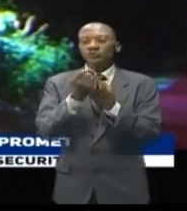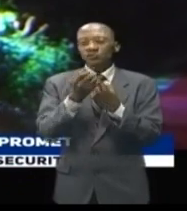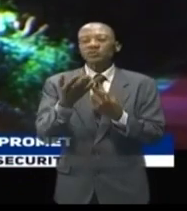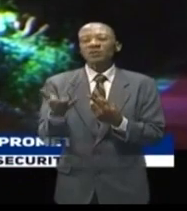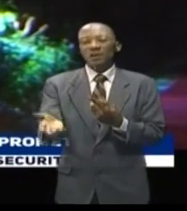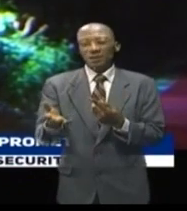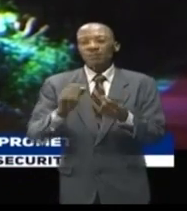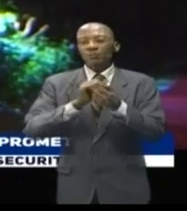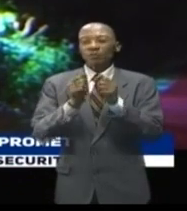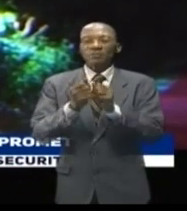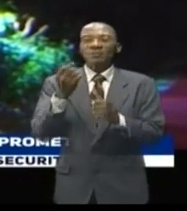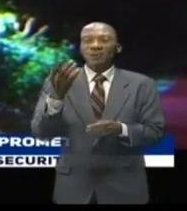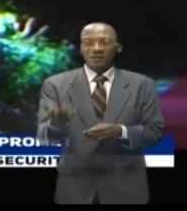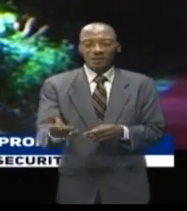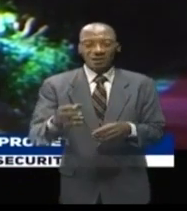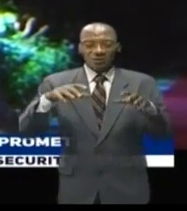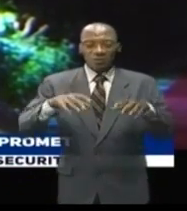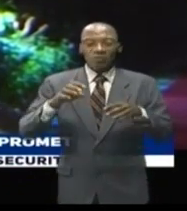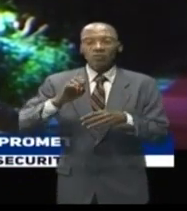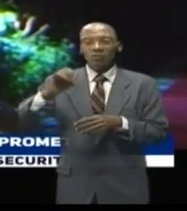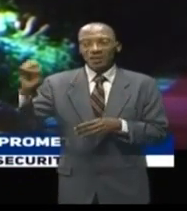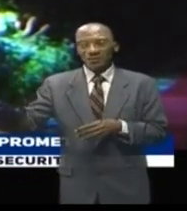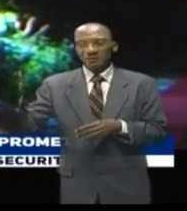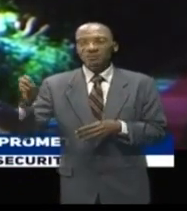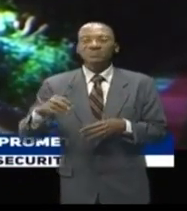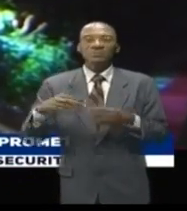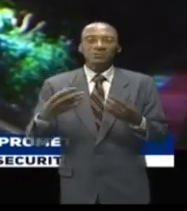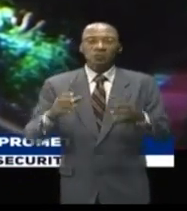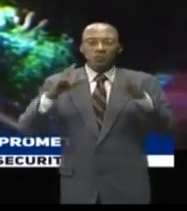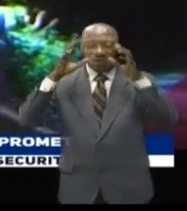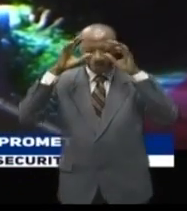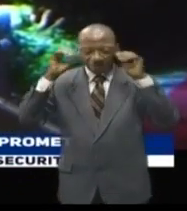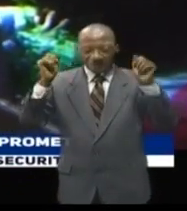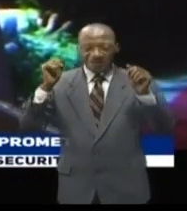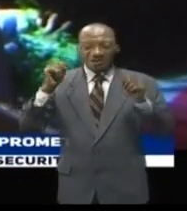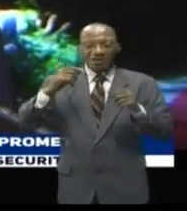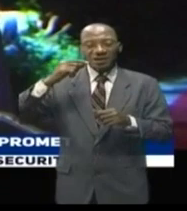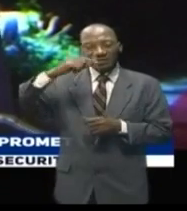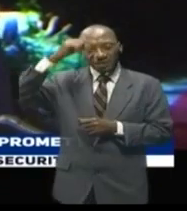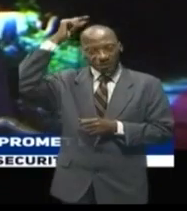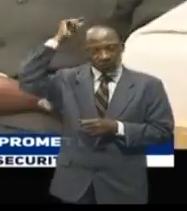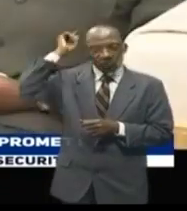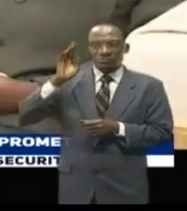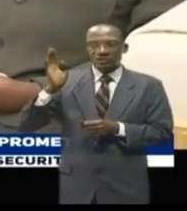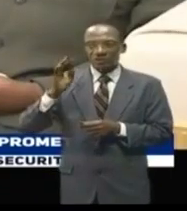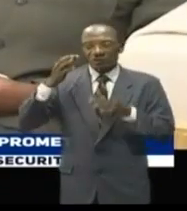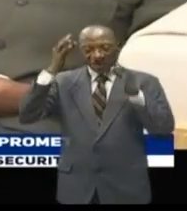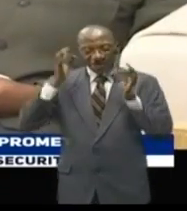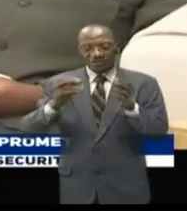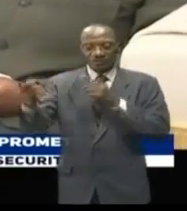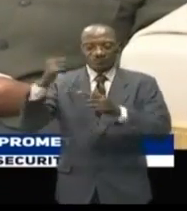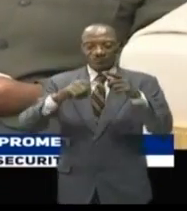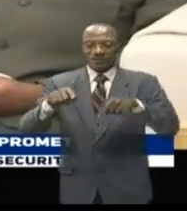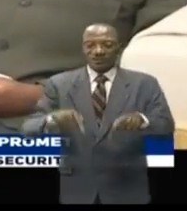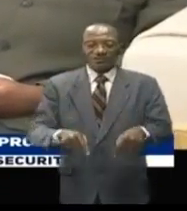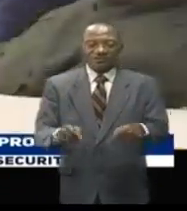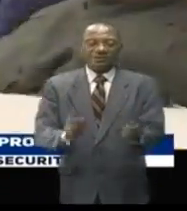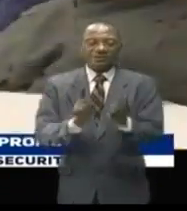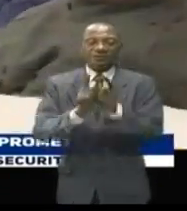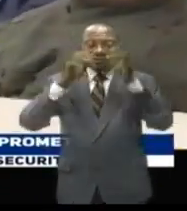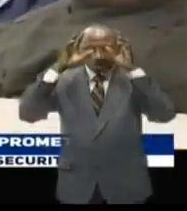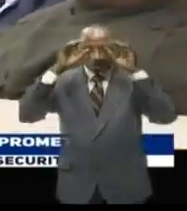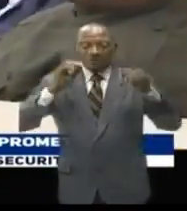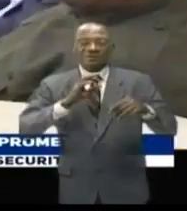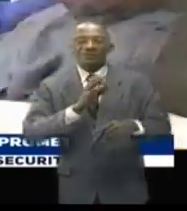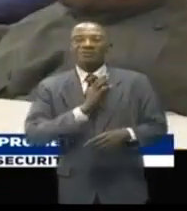à l'Est de la RDC donc c'est de tout ce problème qu'ils ont parlé tous les deux lard de ce qui traverse une petite agression